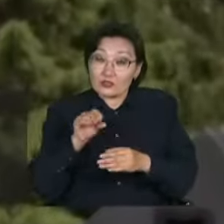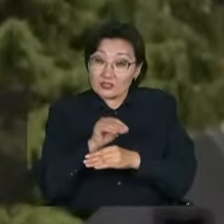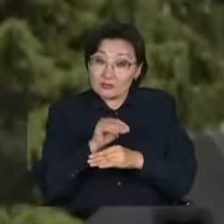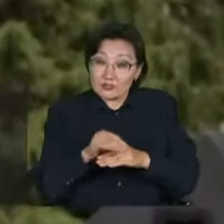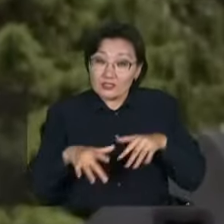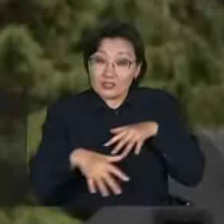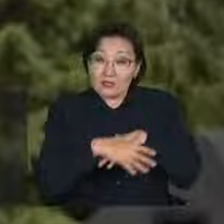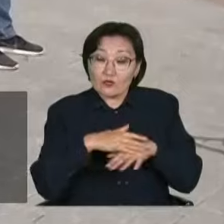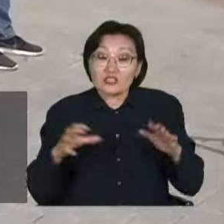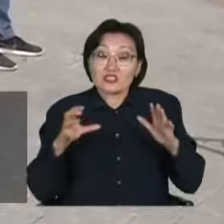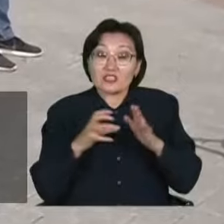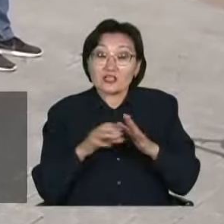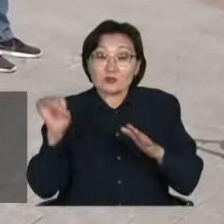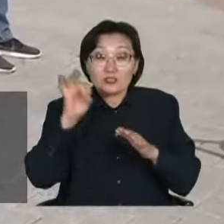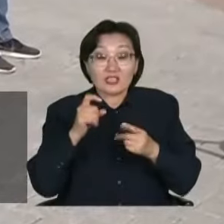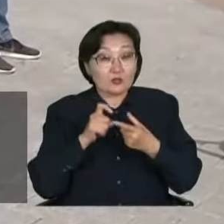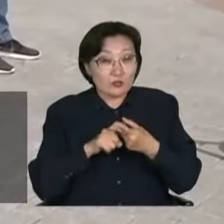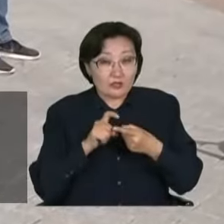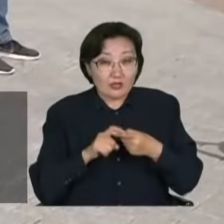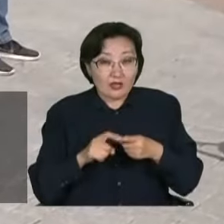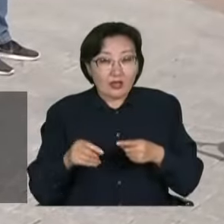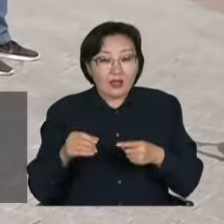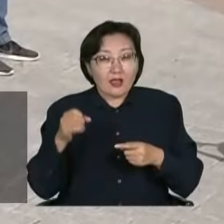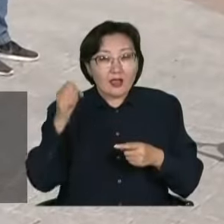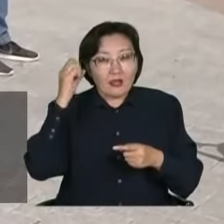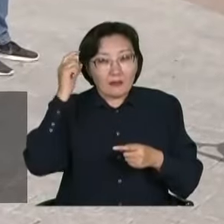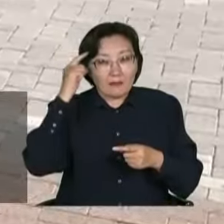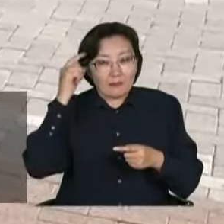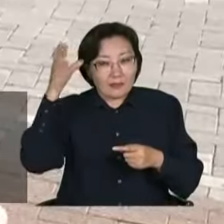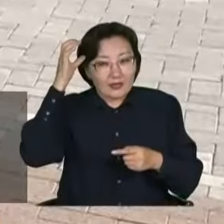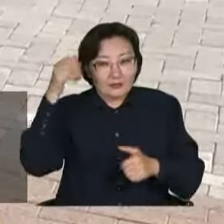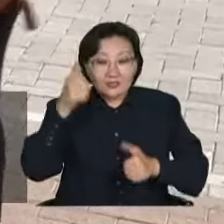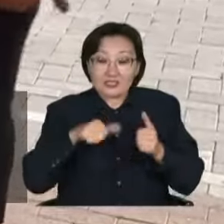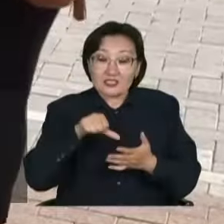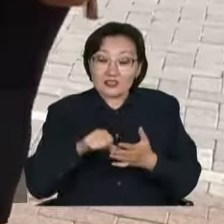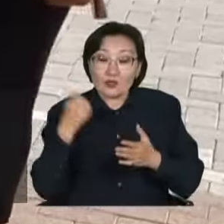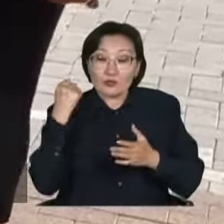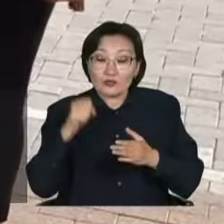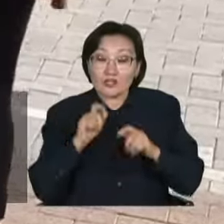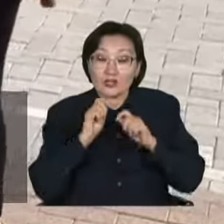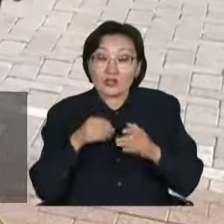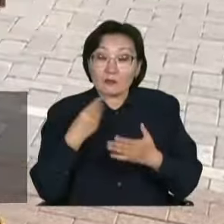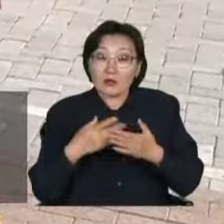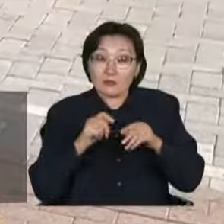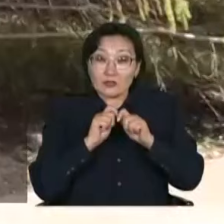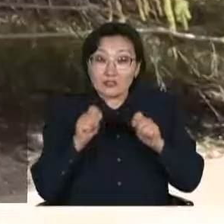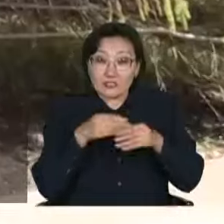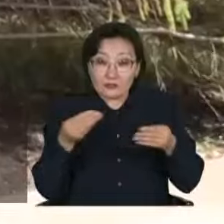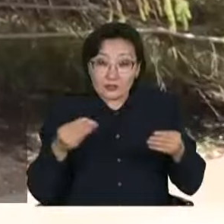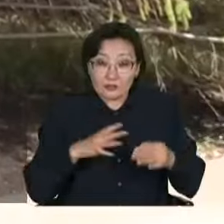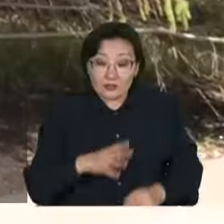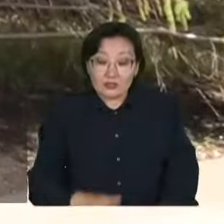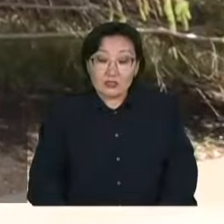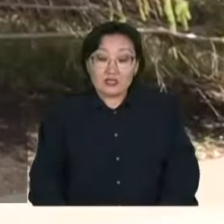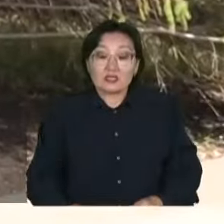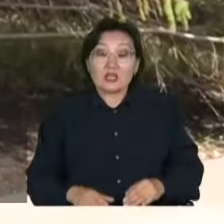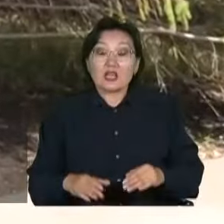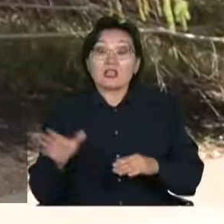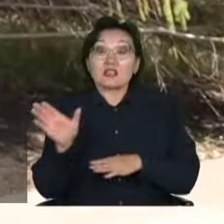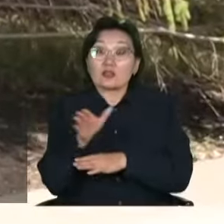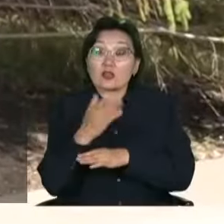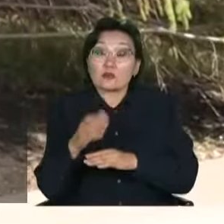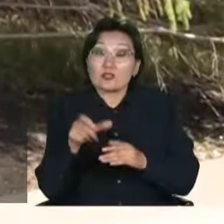көпшілік рәміздердің тарихына қатысты, білім бәйгесіне қатысты. Жеңімпаздарға бағалы сыйлықтар табыс етілді. Рәміздер күні болғандықтан